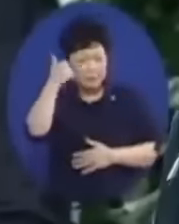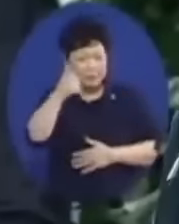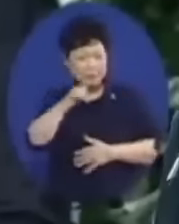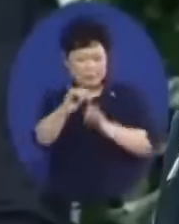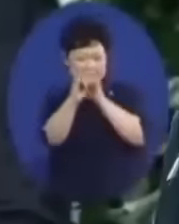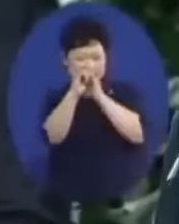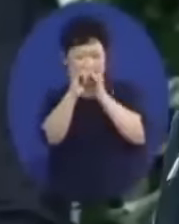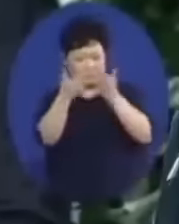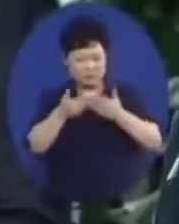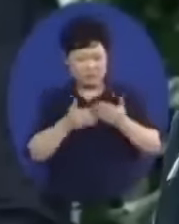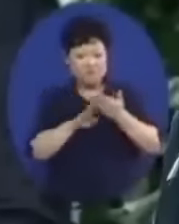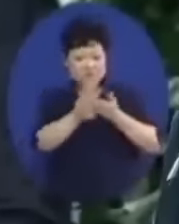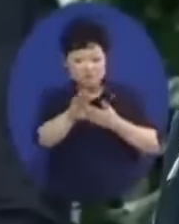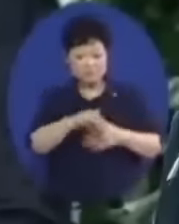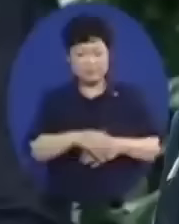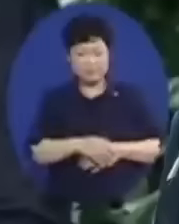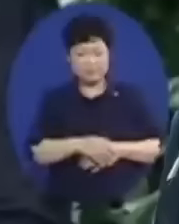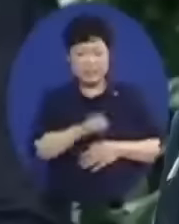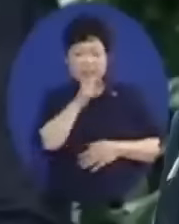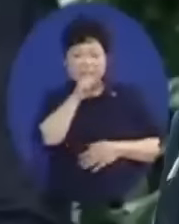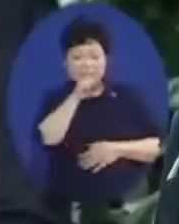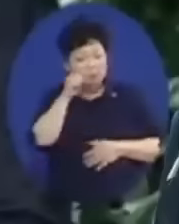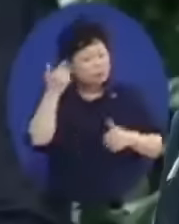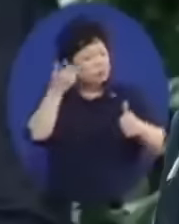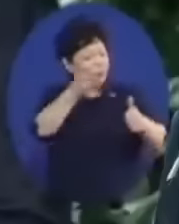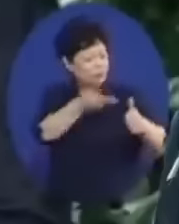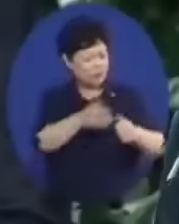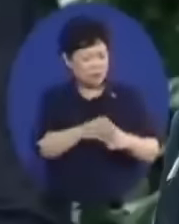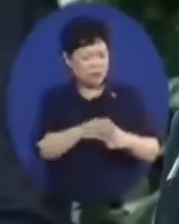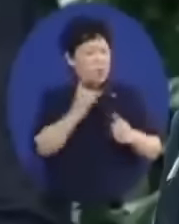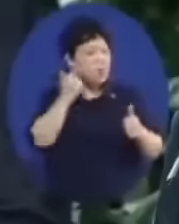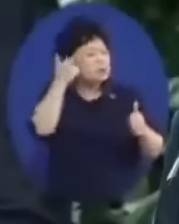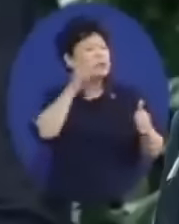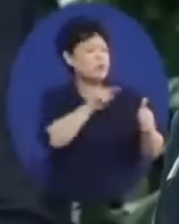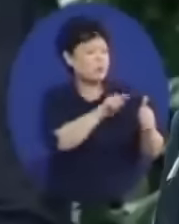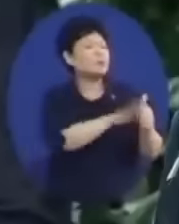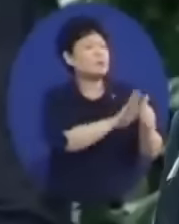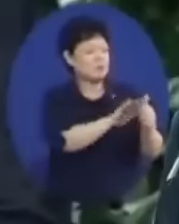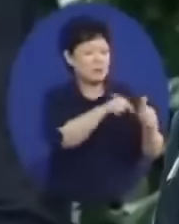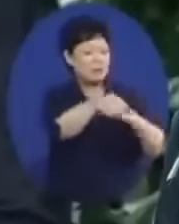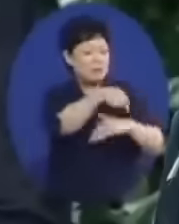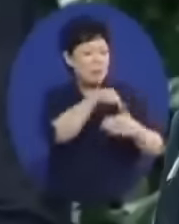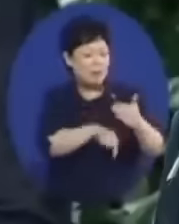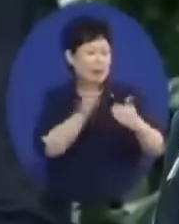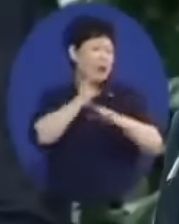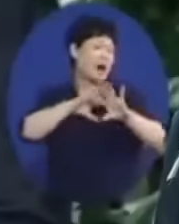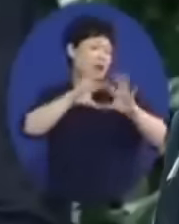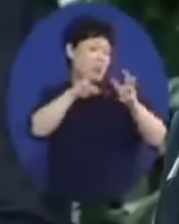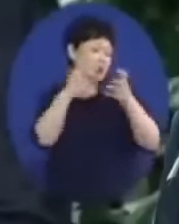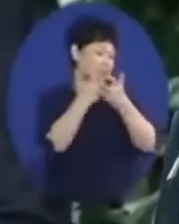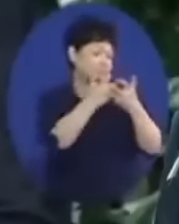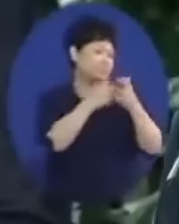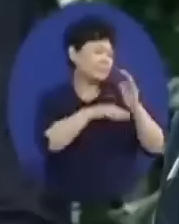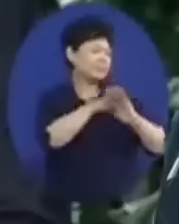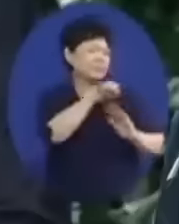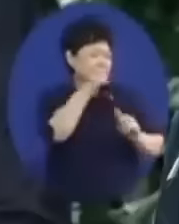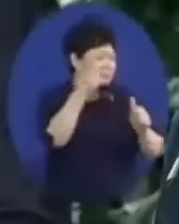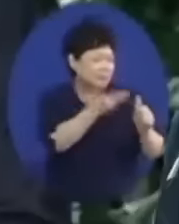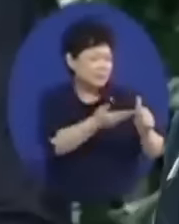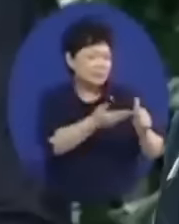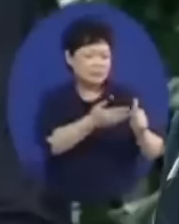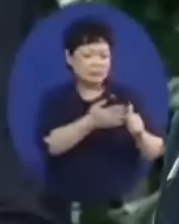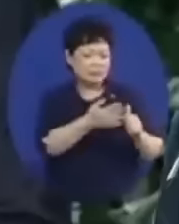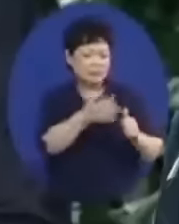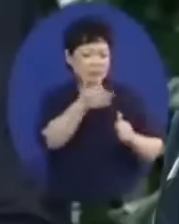상을 타고 난 다음에 기자가 가서 물었습니다. 목사님의 마음에는 하늘나라가 가득하지요.